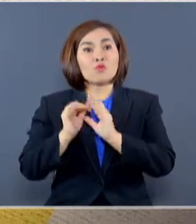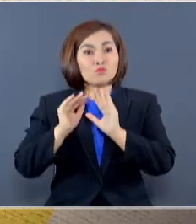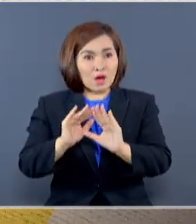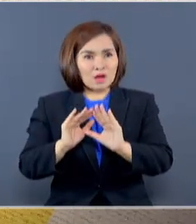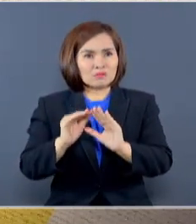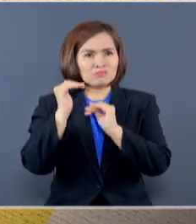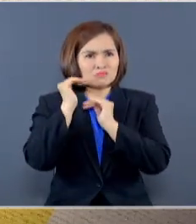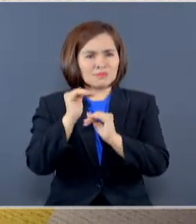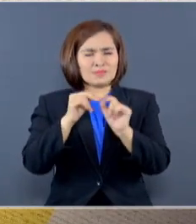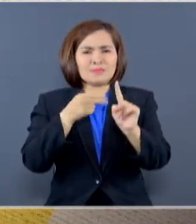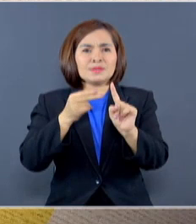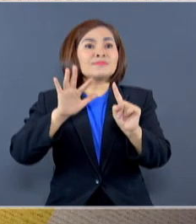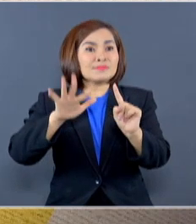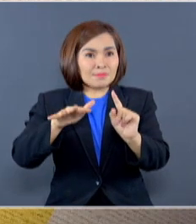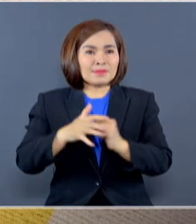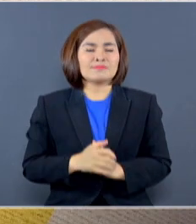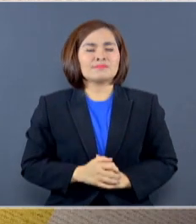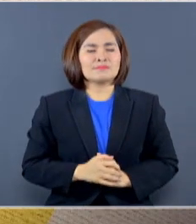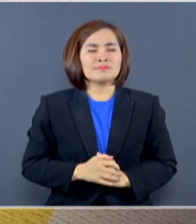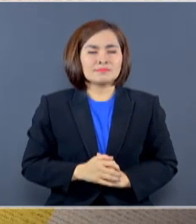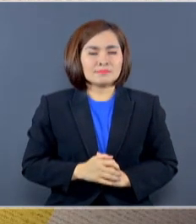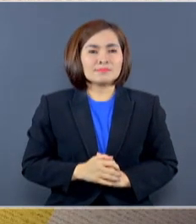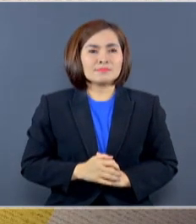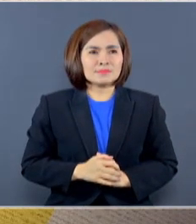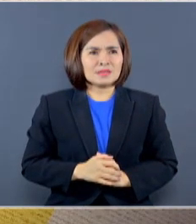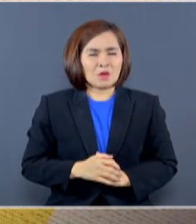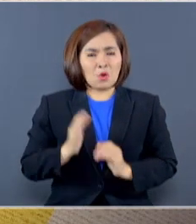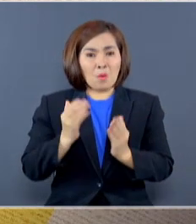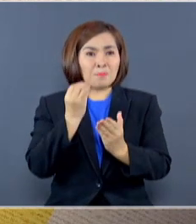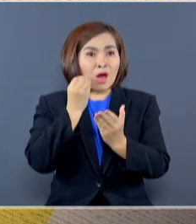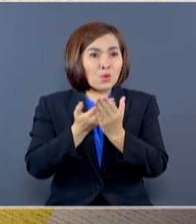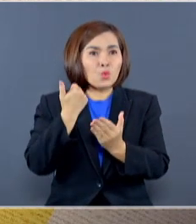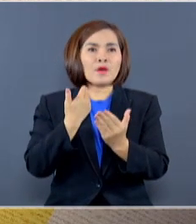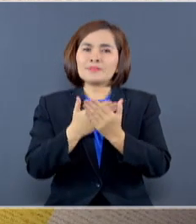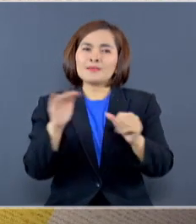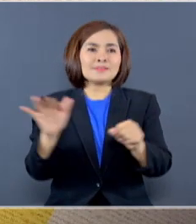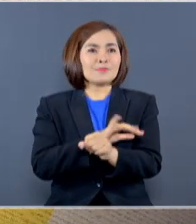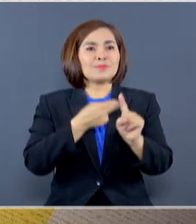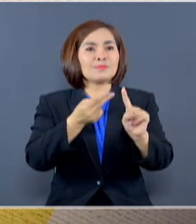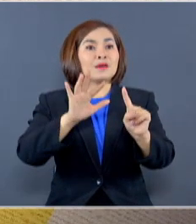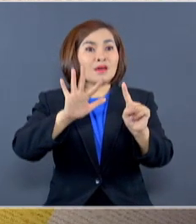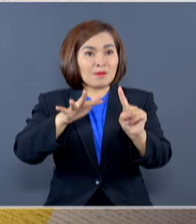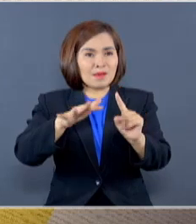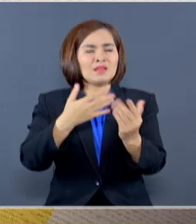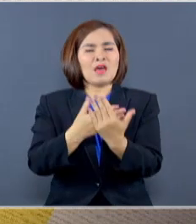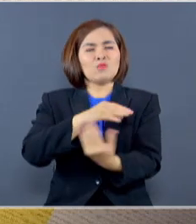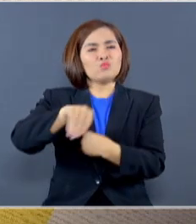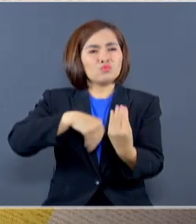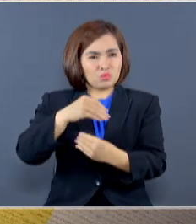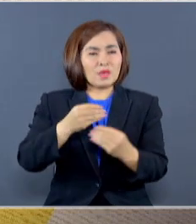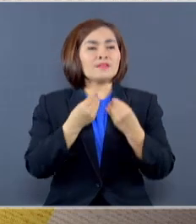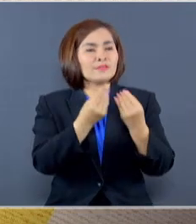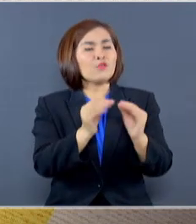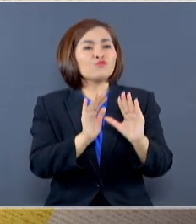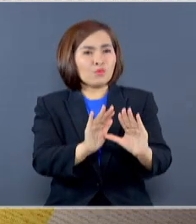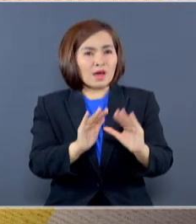ได้ไม่เกิน 15,000 บาทบางคนคุณผู้ชมฮะฐานะดีก็ฝากเต็มเลย 15,000 บาทให้ใช้จ่ายเนี่ยนะฮะซึ่งเจ้